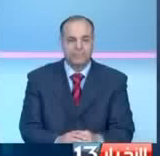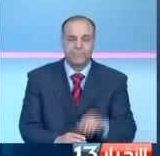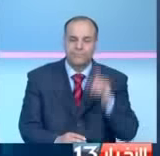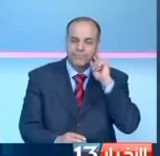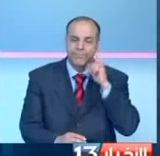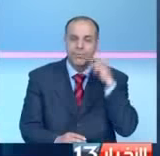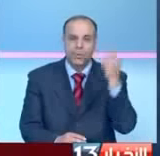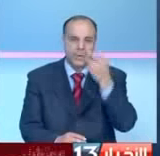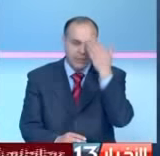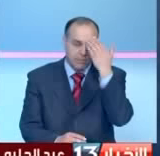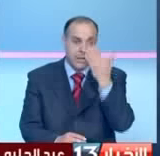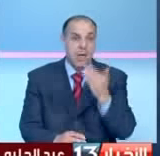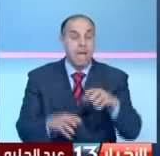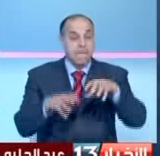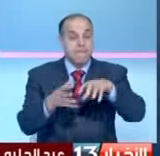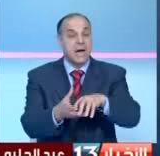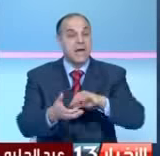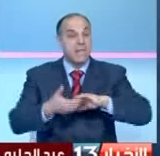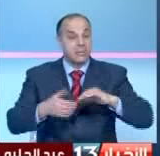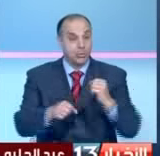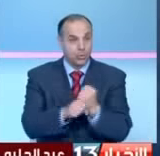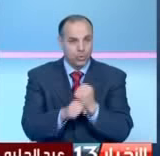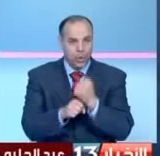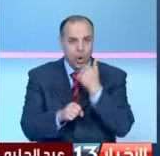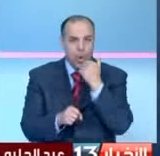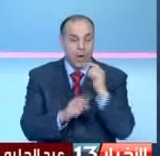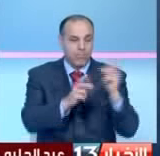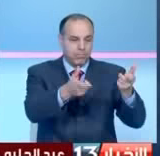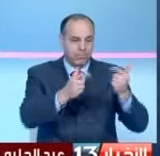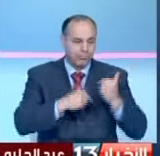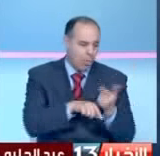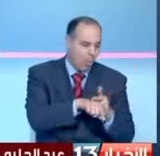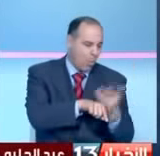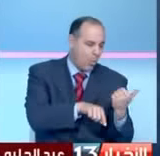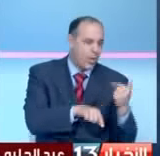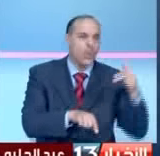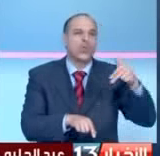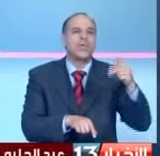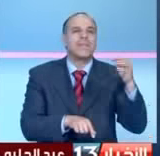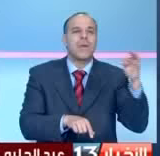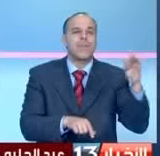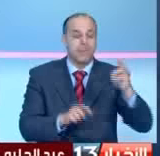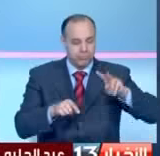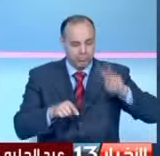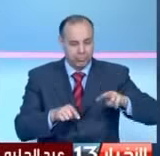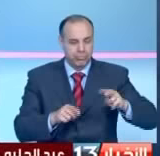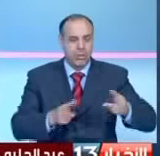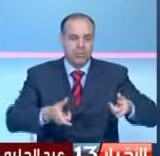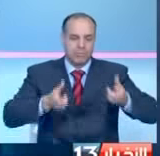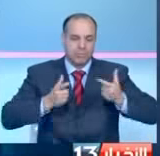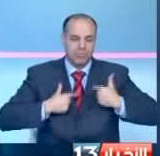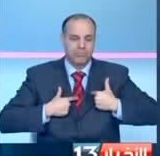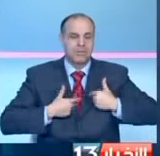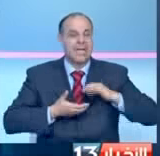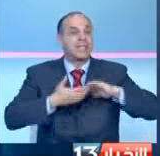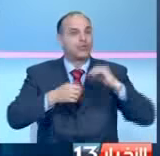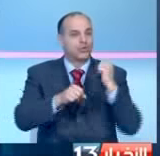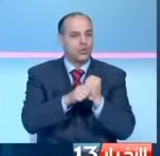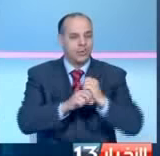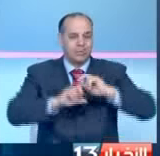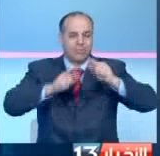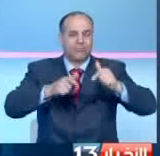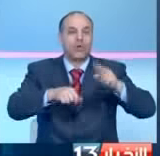أهلا بكم. في مقر الاتحاد العام التونسي للشغل تسلم منذ قليل نور الدين الطابوبي رسميا الأمانة العامة للمنظمة